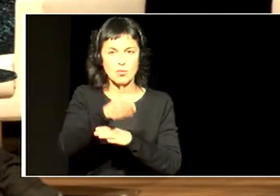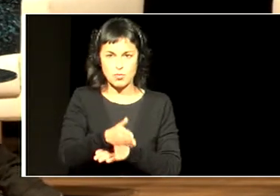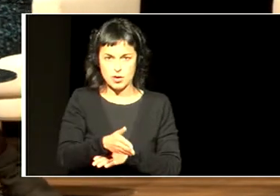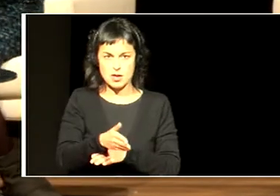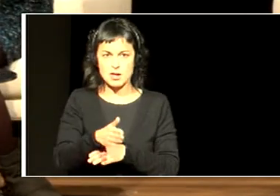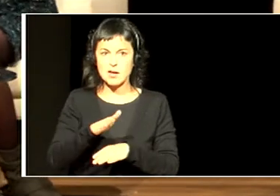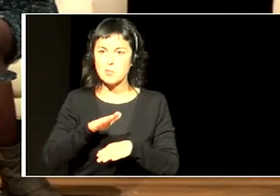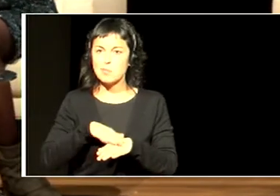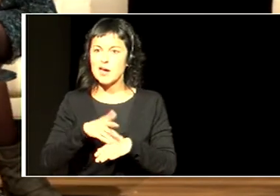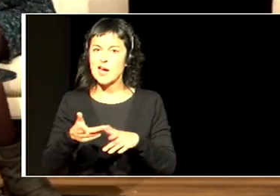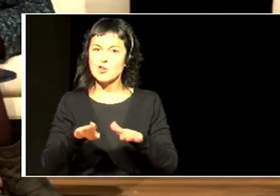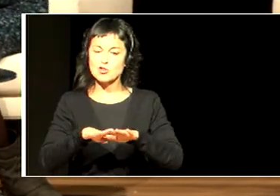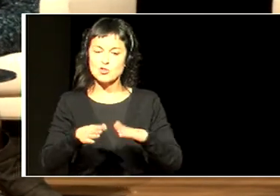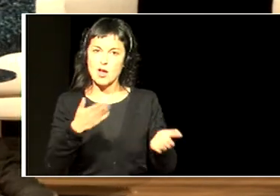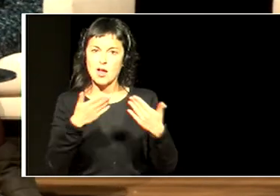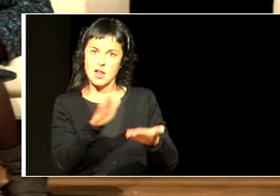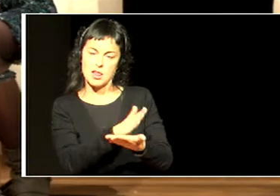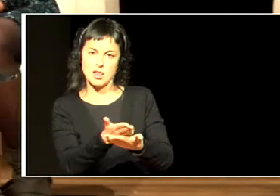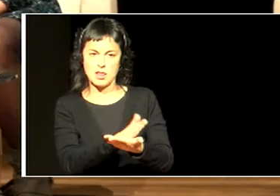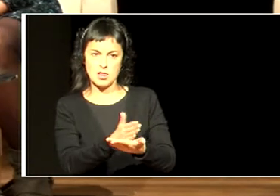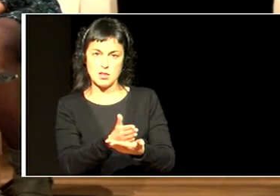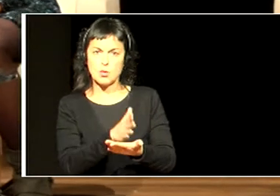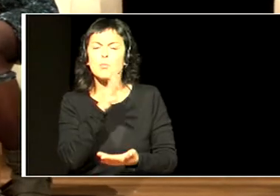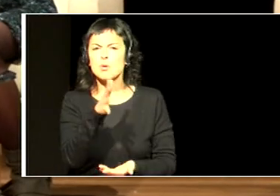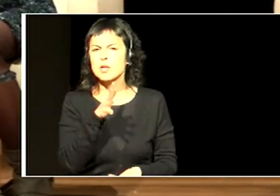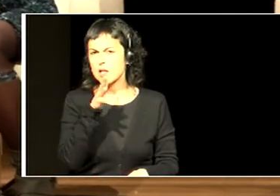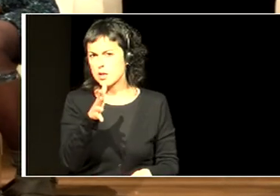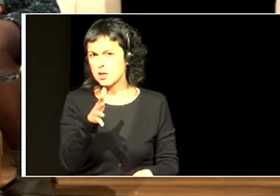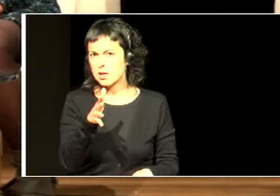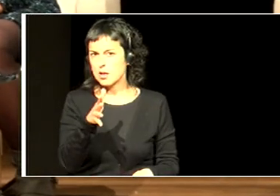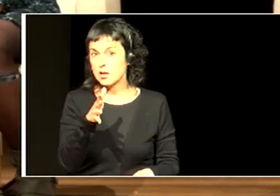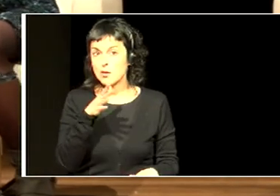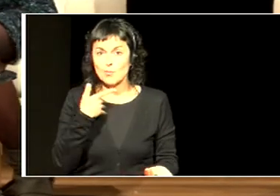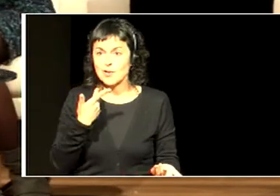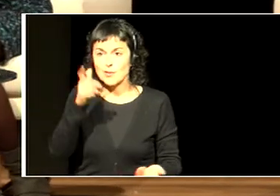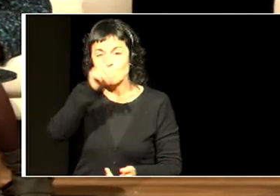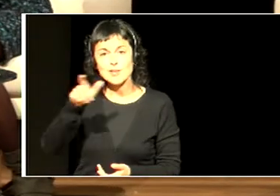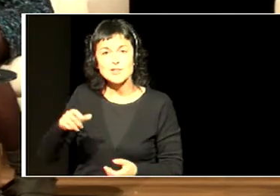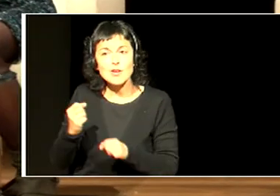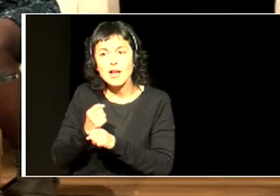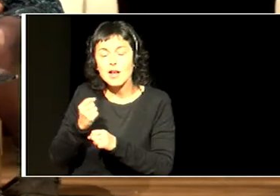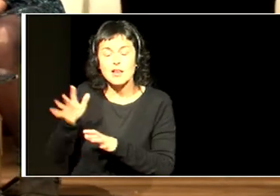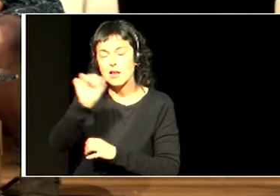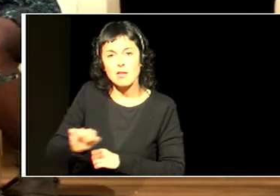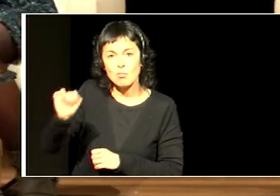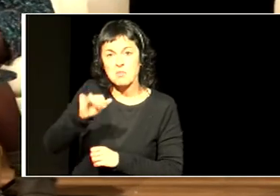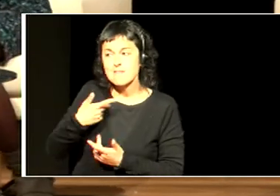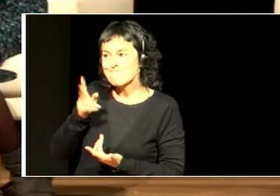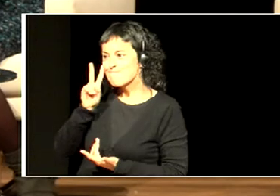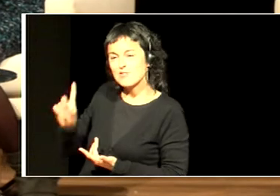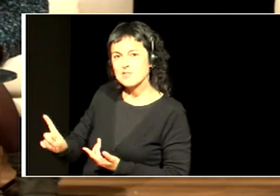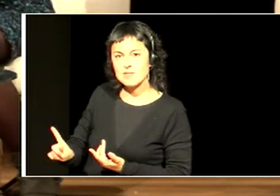bideratzeko elkarrizketa. Zergatik, ba, beraiek dira ikustezinak, emakumeek horiak bezala, ba,